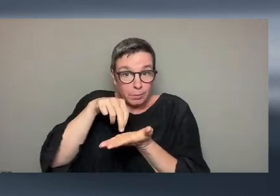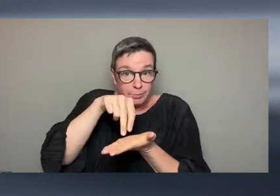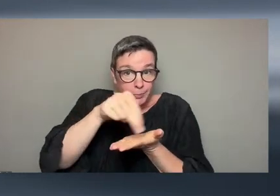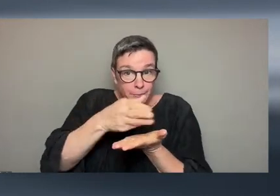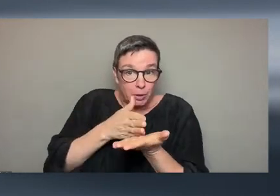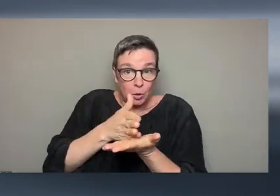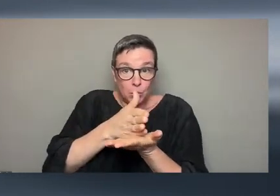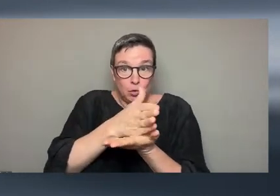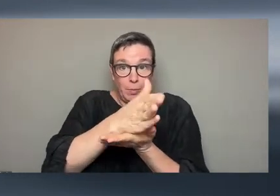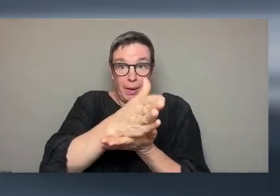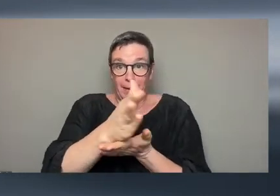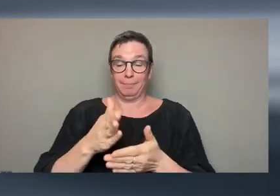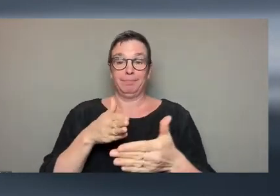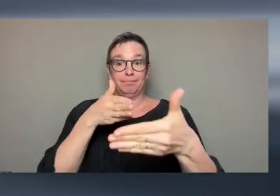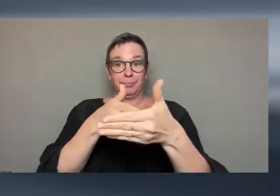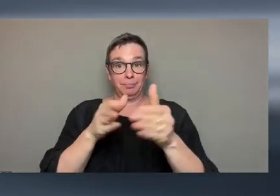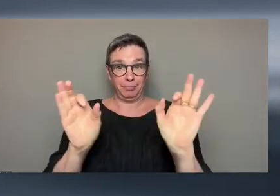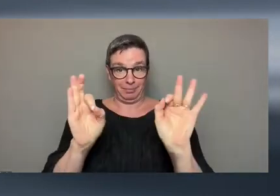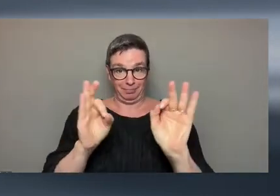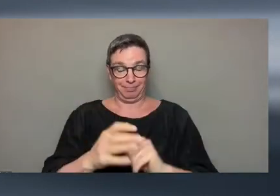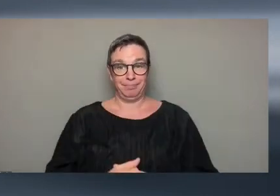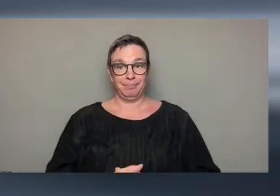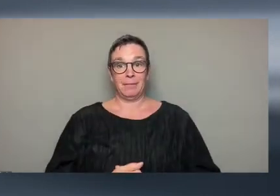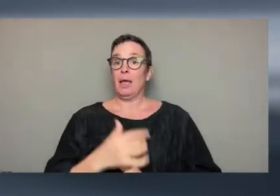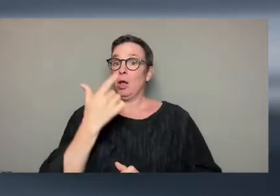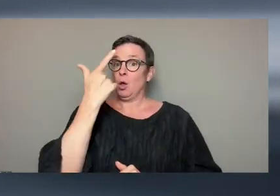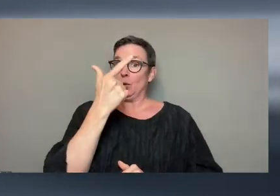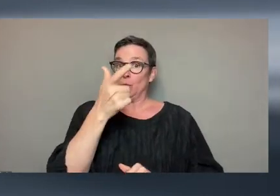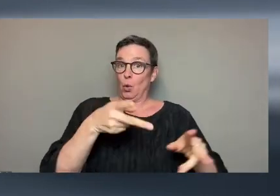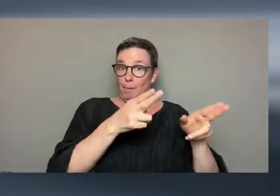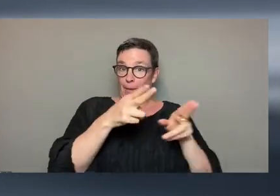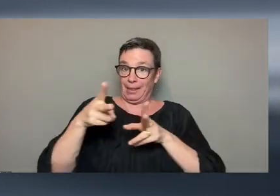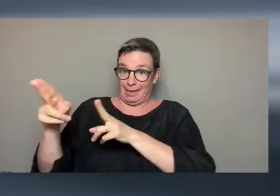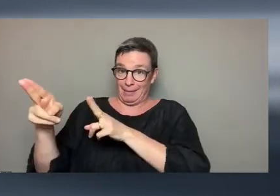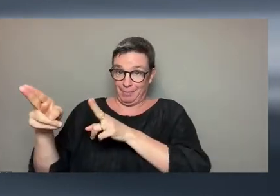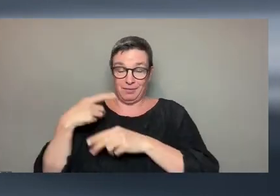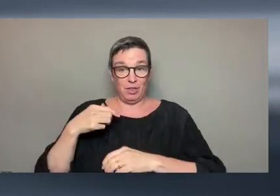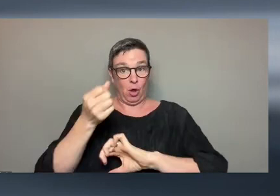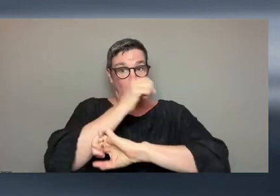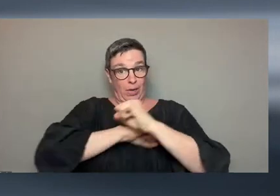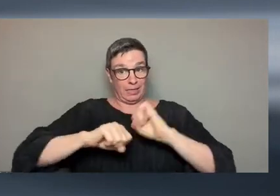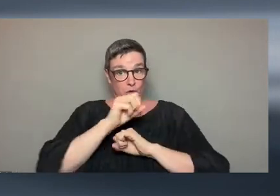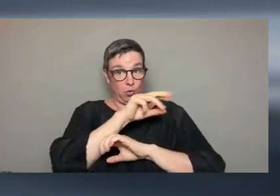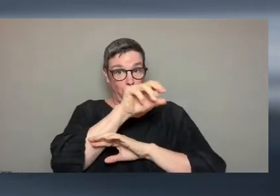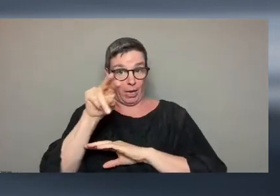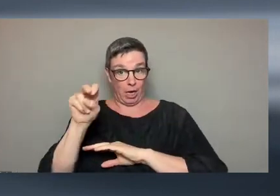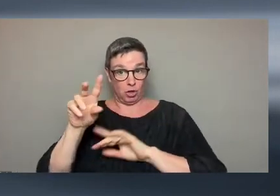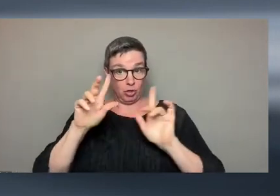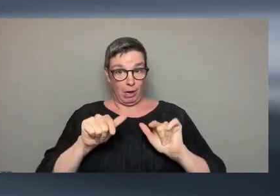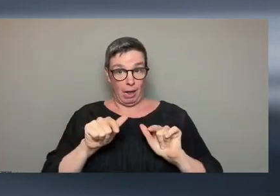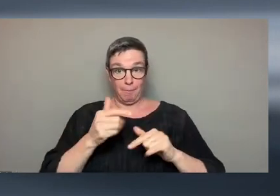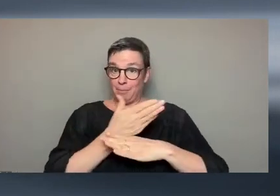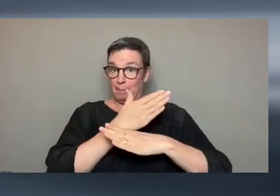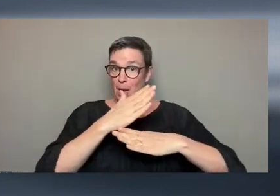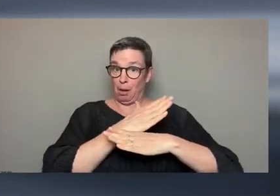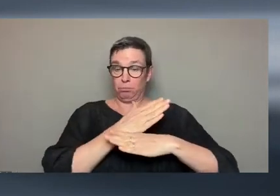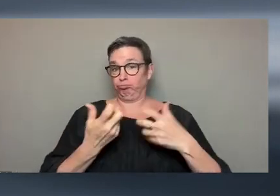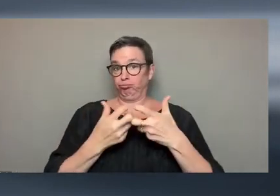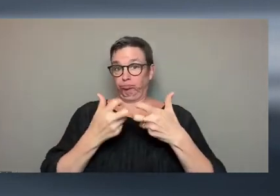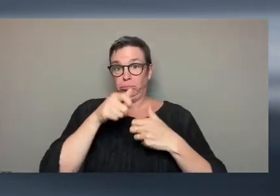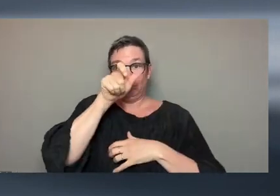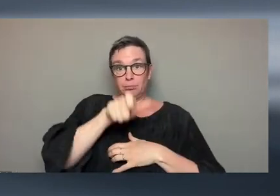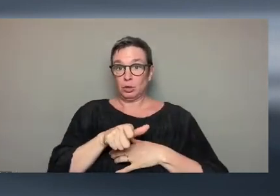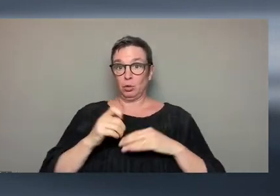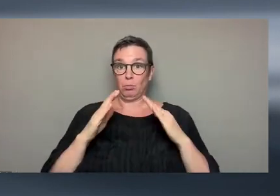Nous sommes actifs dans 2 phases du voyage. Lors de la planification du voyage, c'est-à-dire lorsqu'une personne, par exemple, est chez